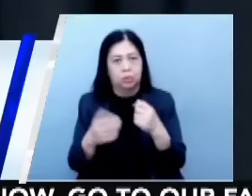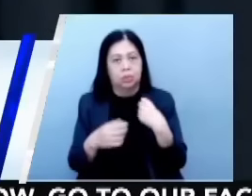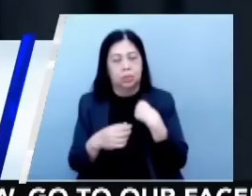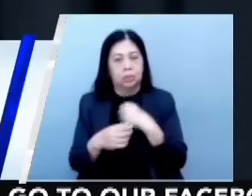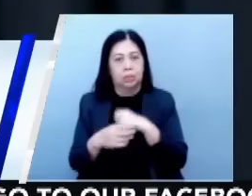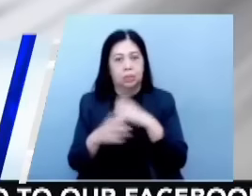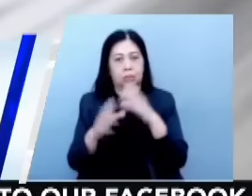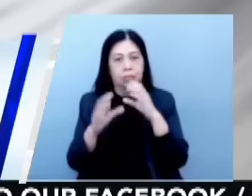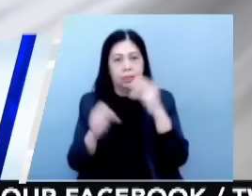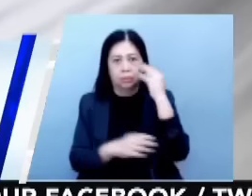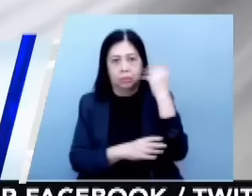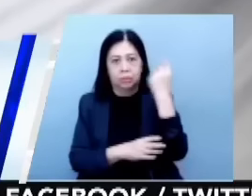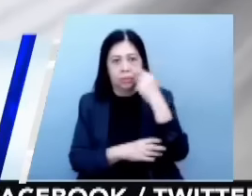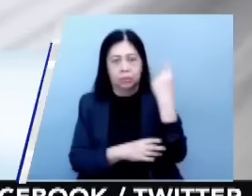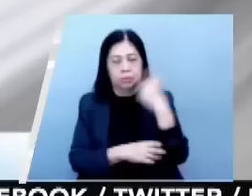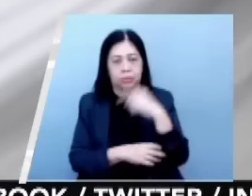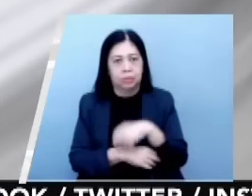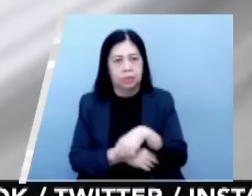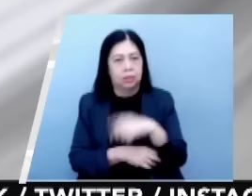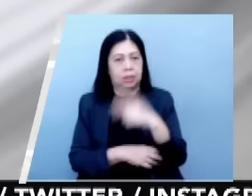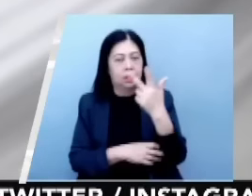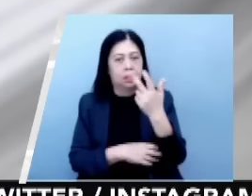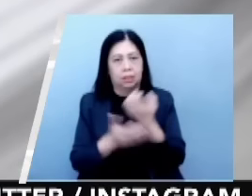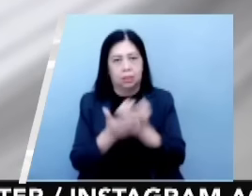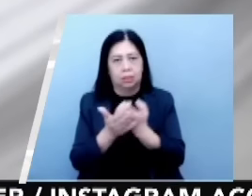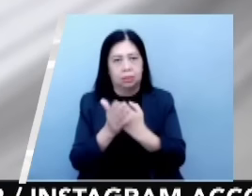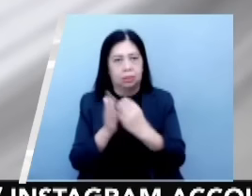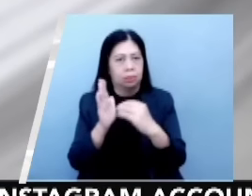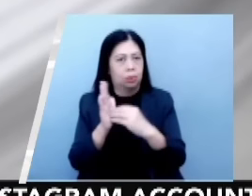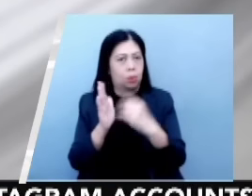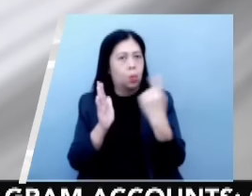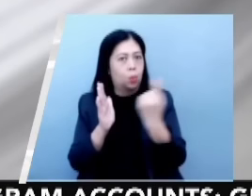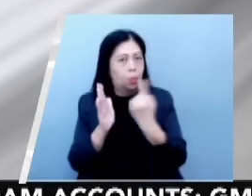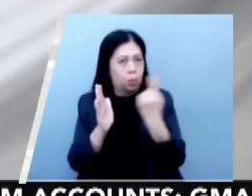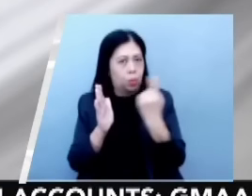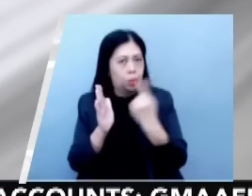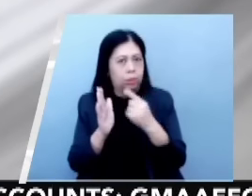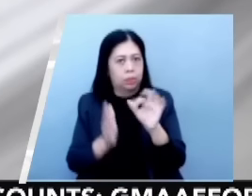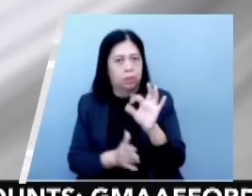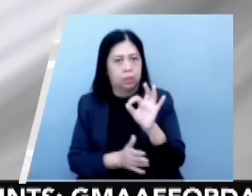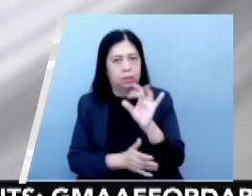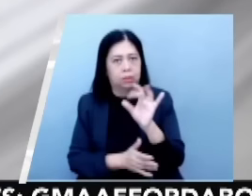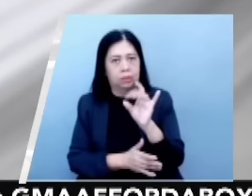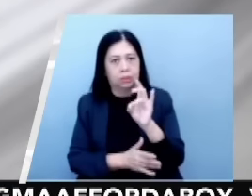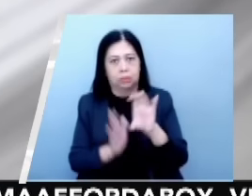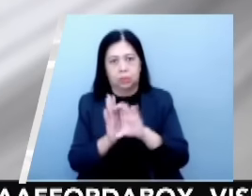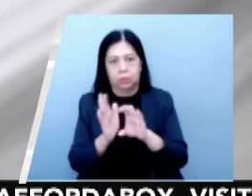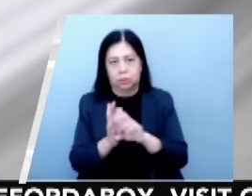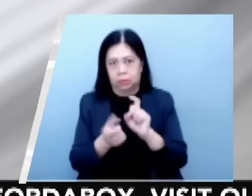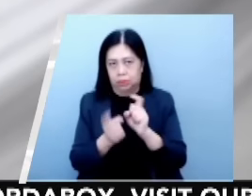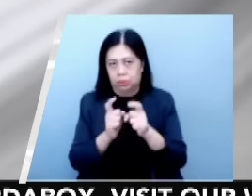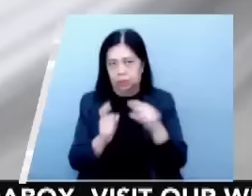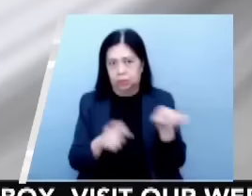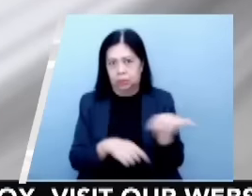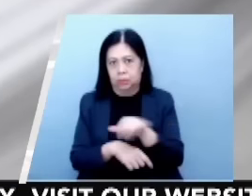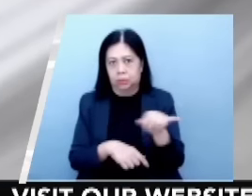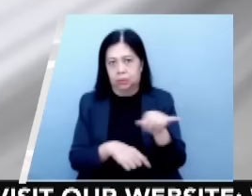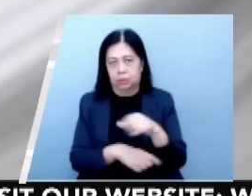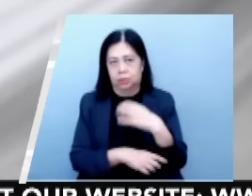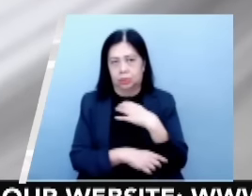na tatlong economic provisions lang ng 1987 Constitution ang gustong baguhin ng mga kapwa niya mambabatas. Tingin